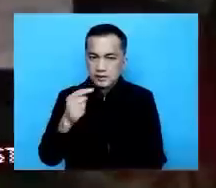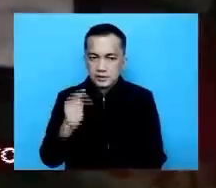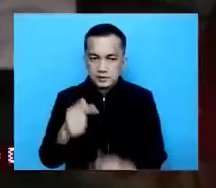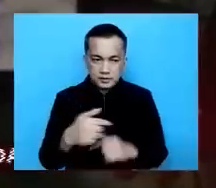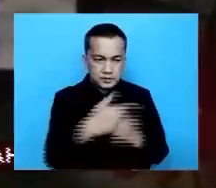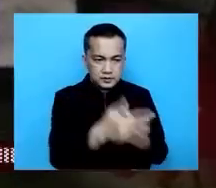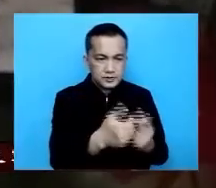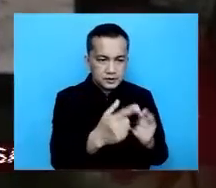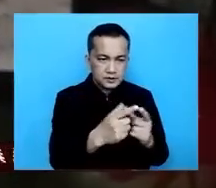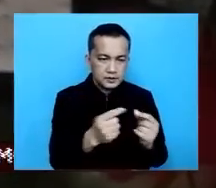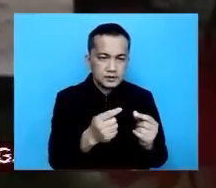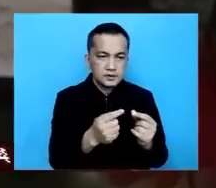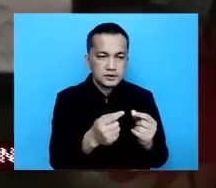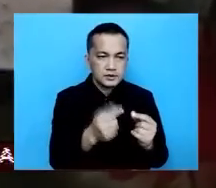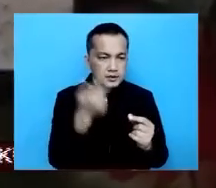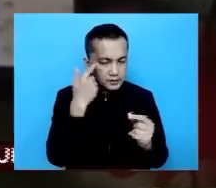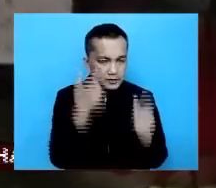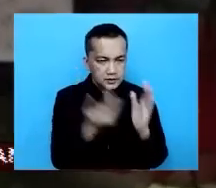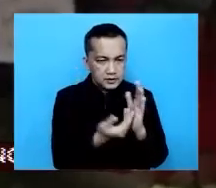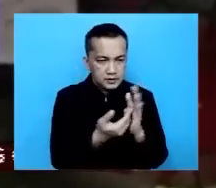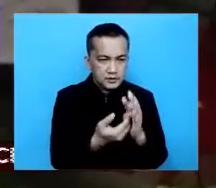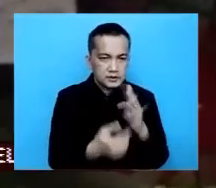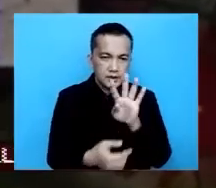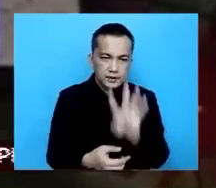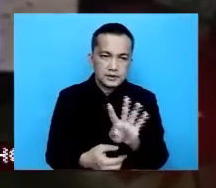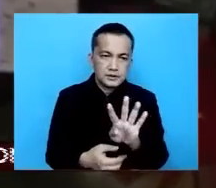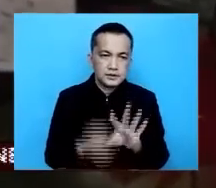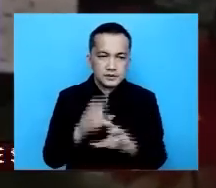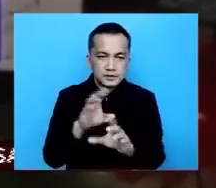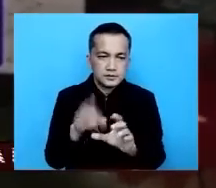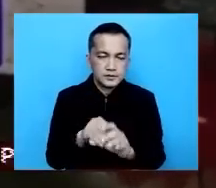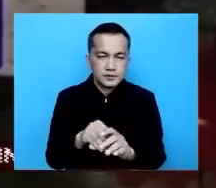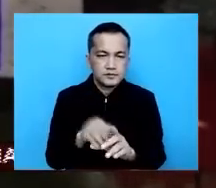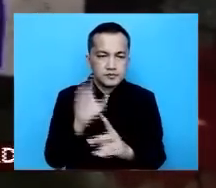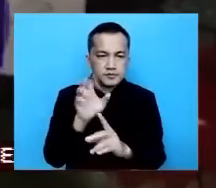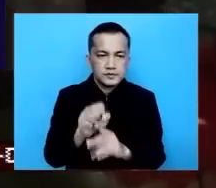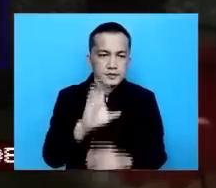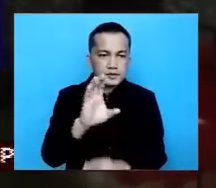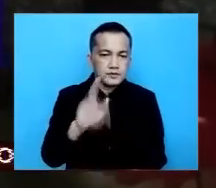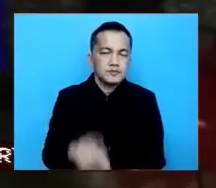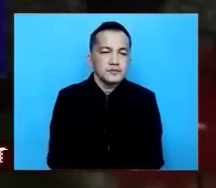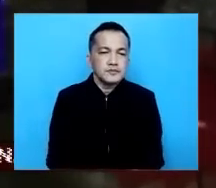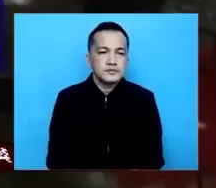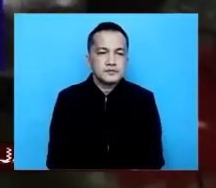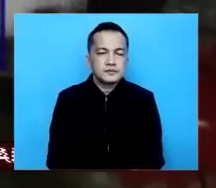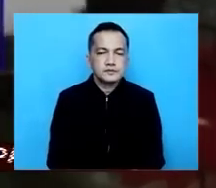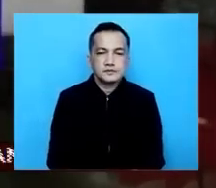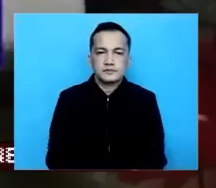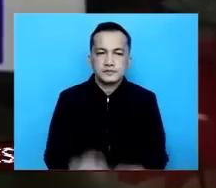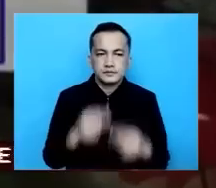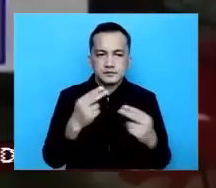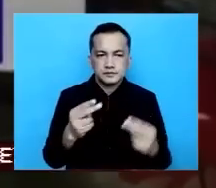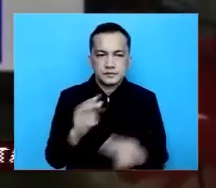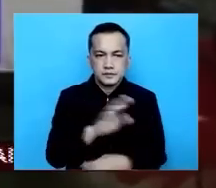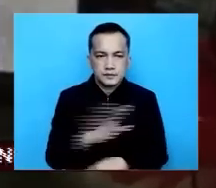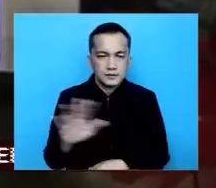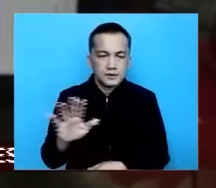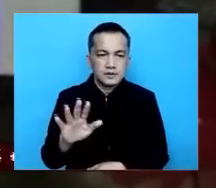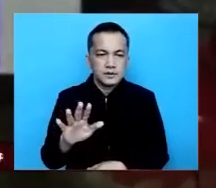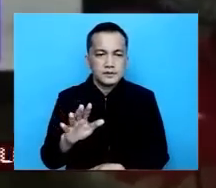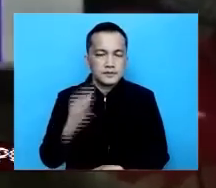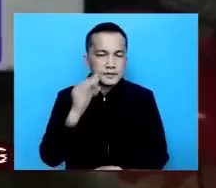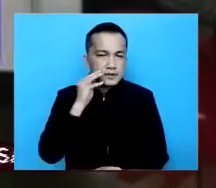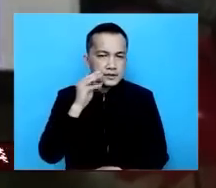mga ebidensya laban sa apat kabilang na ang mga nakumpiskang cellphone. Nagbabalita mula sa frontline,